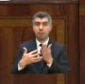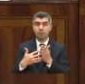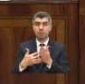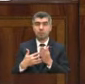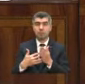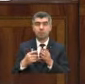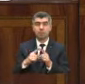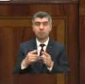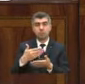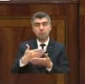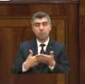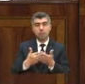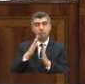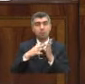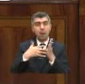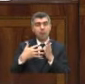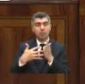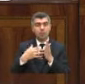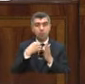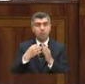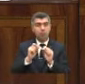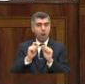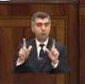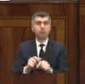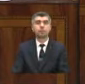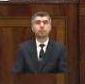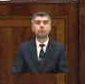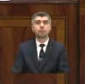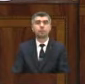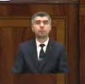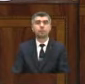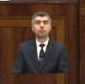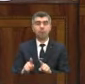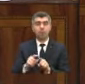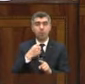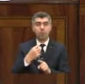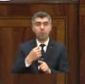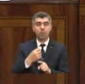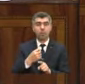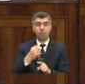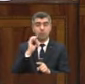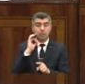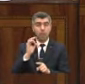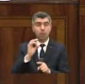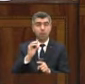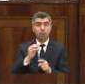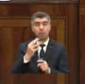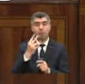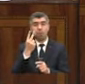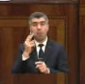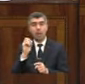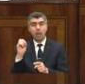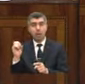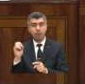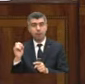هناك واحد لاجوندا اللي راها كاينه. سيد الرئيس لقد لفتنا هاد 800,000 مزيان، ولكن بالنسبة للتصريح راكو